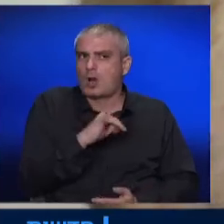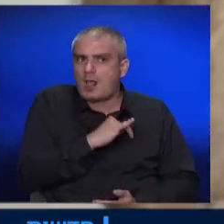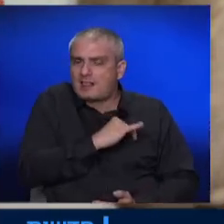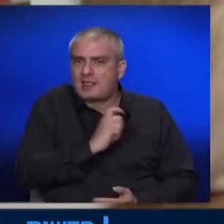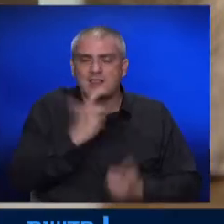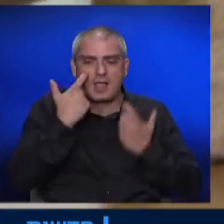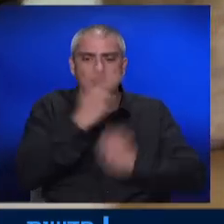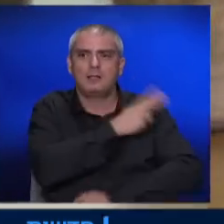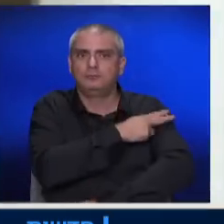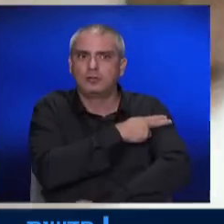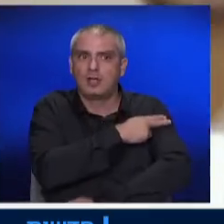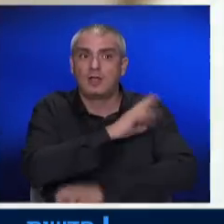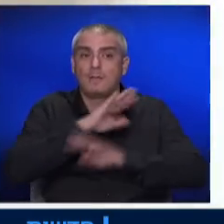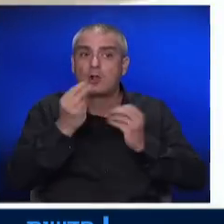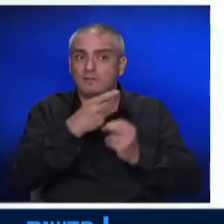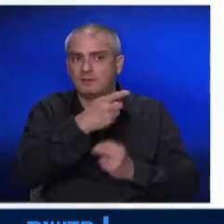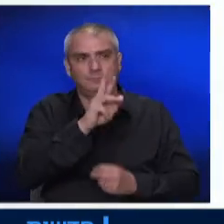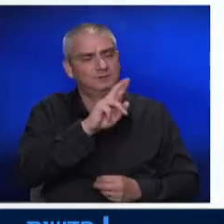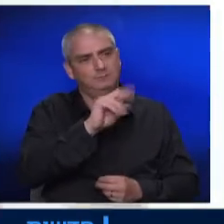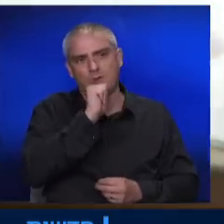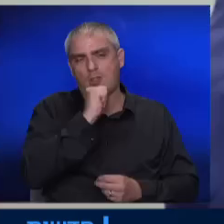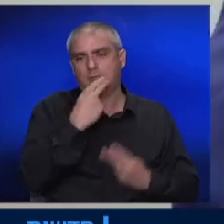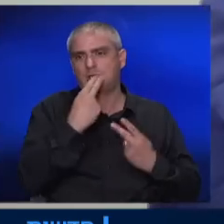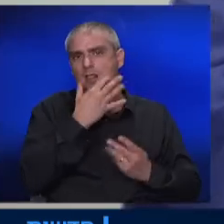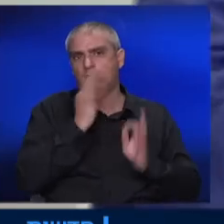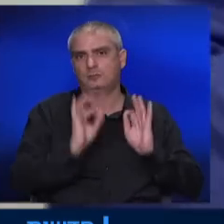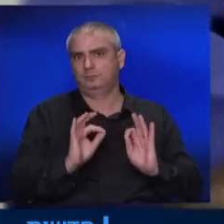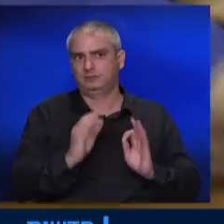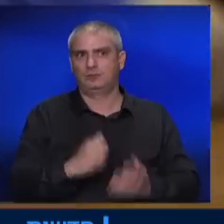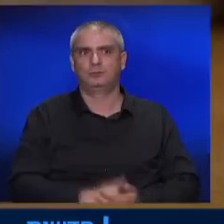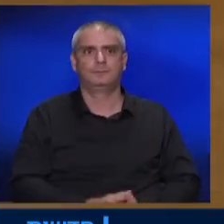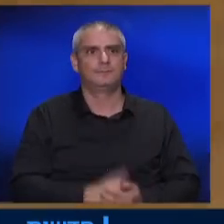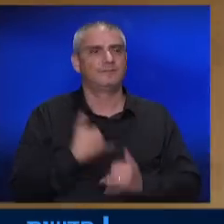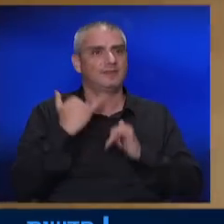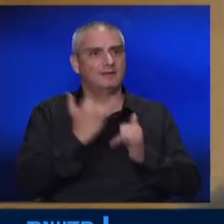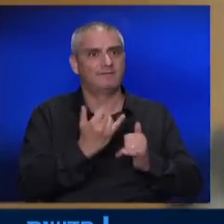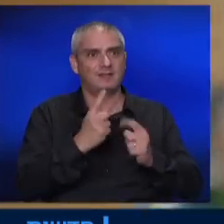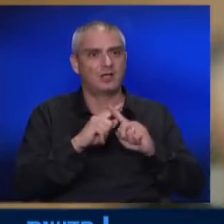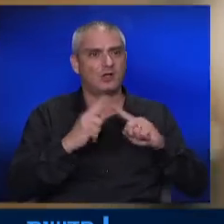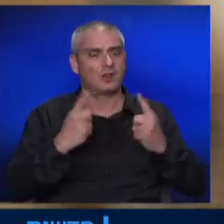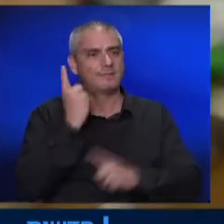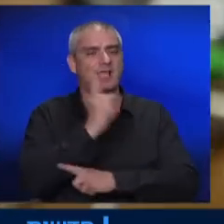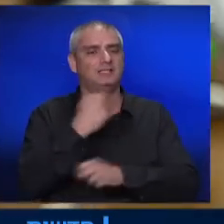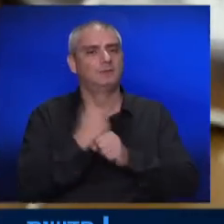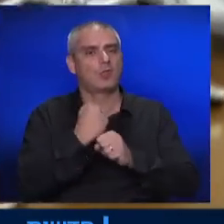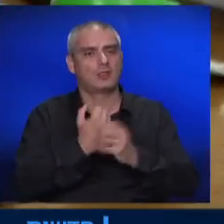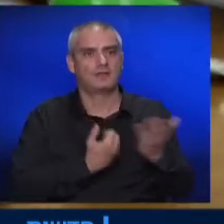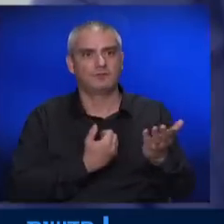לכל הדברים האלה, סרב רפיק להתייחס ברצינות. הבאתי פה כל מיני הזמנות